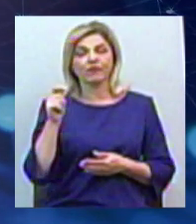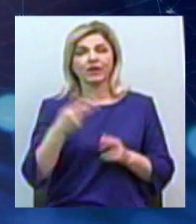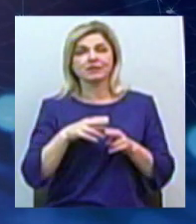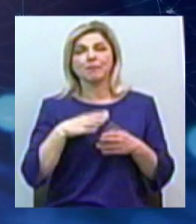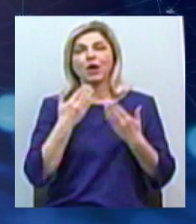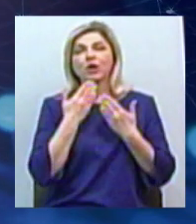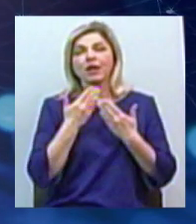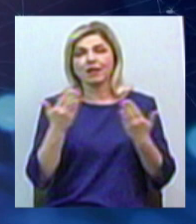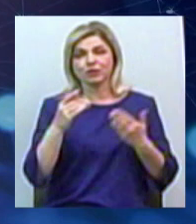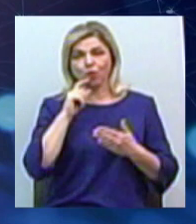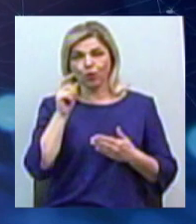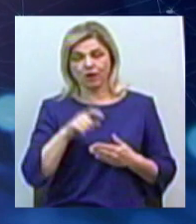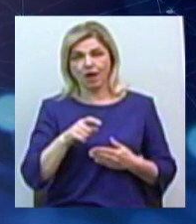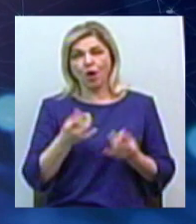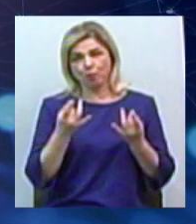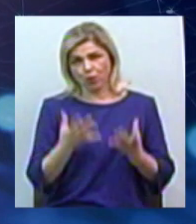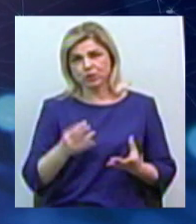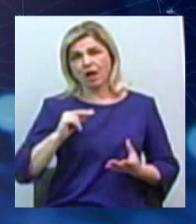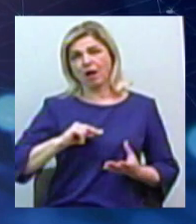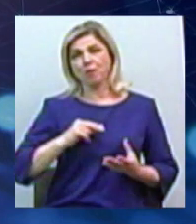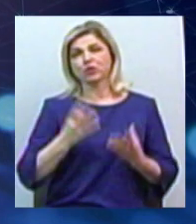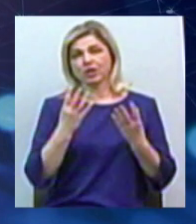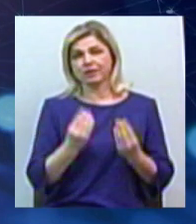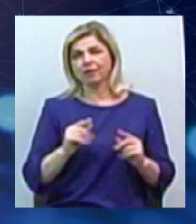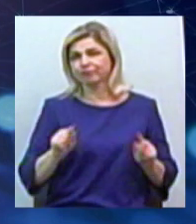просто так у робочий день це неможливо було влаштувати, напевно,